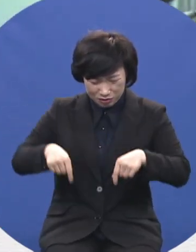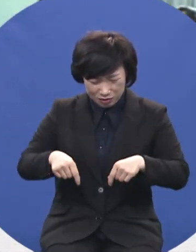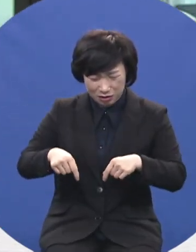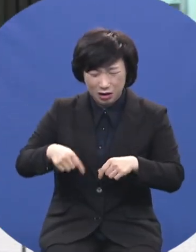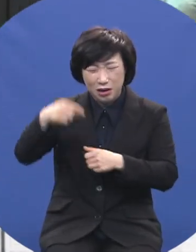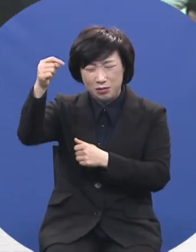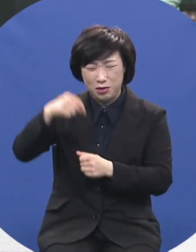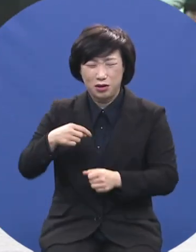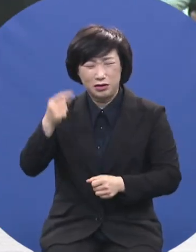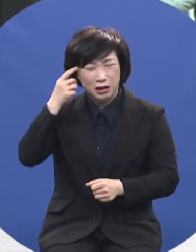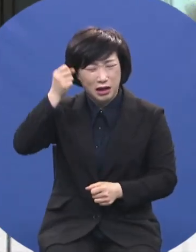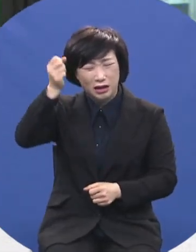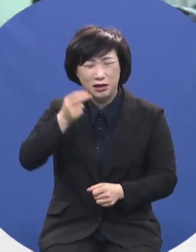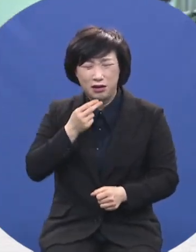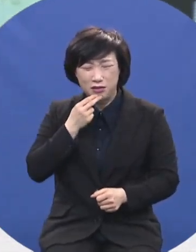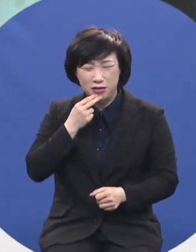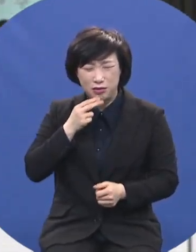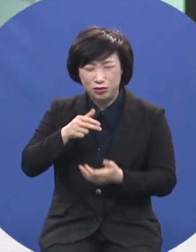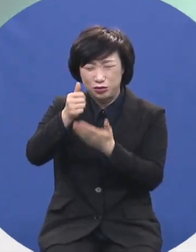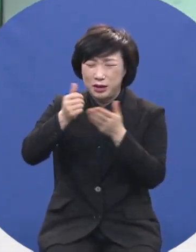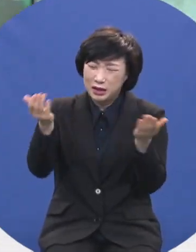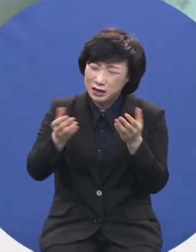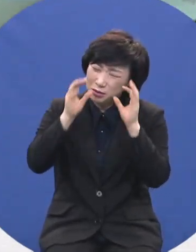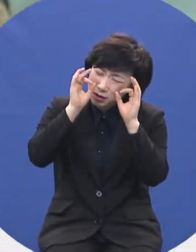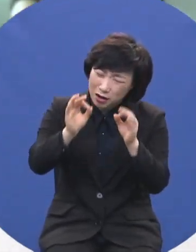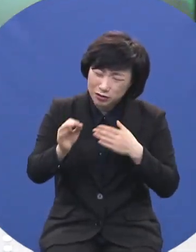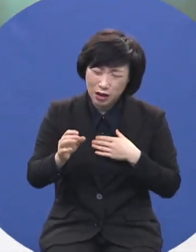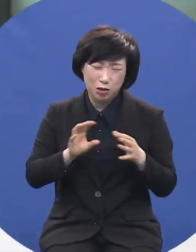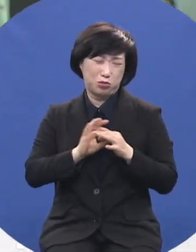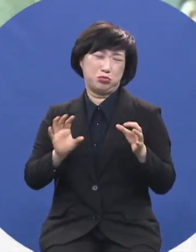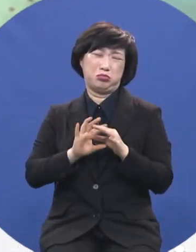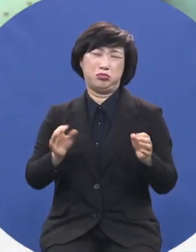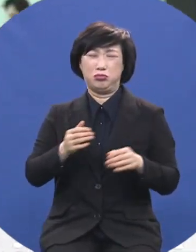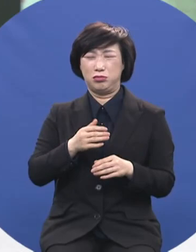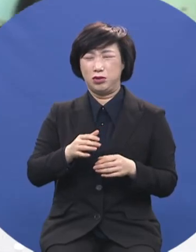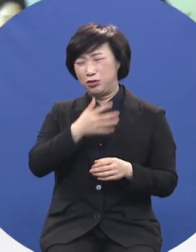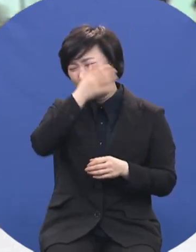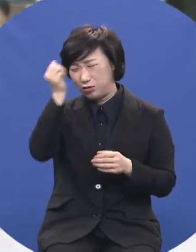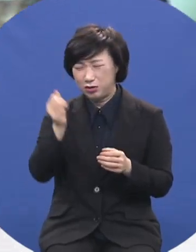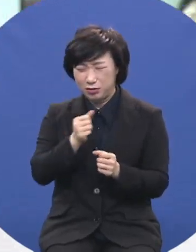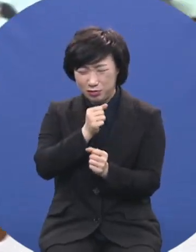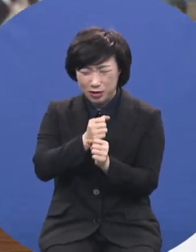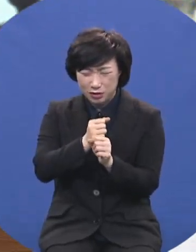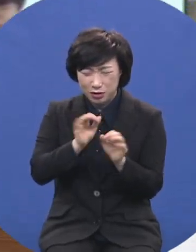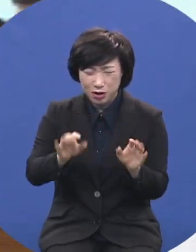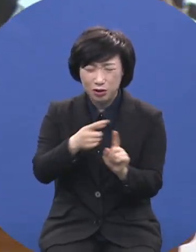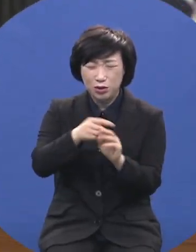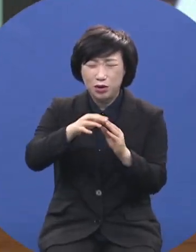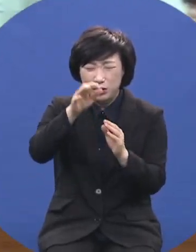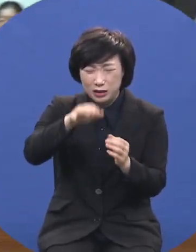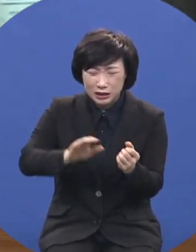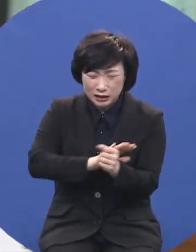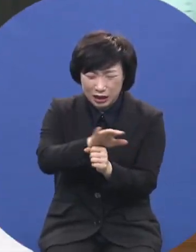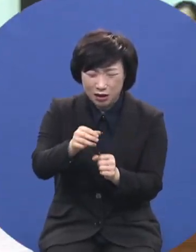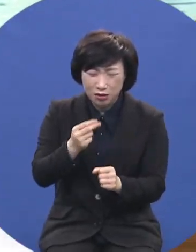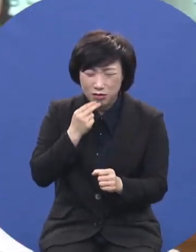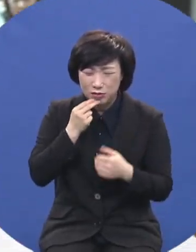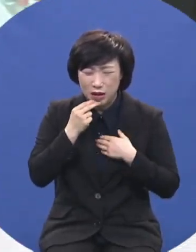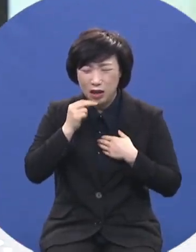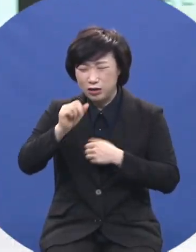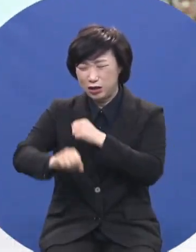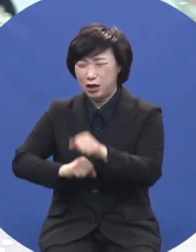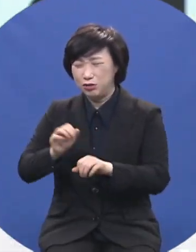받지 아니하고 주의 일을 보고도 나와 상관없게 만들고 교회를 사랑하지 않고 내